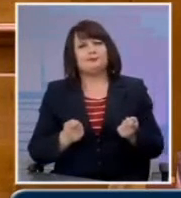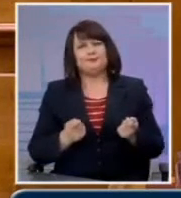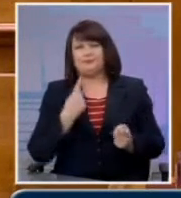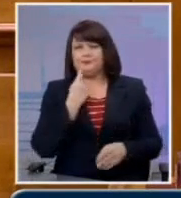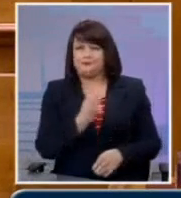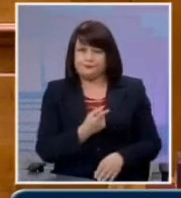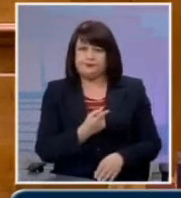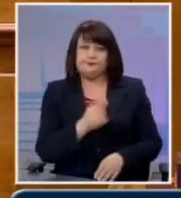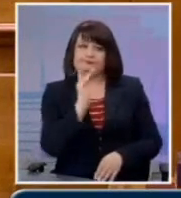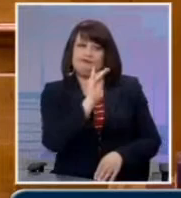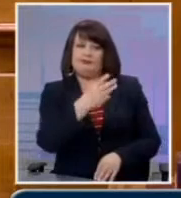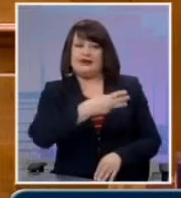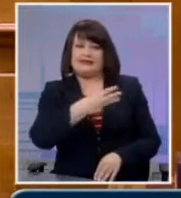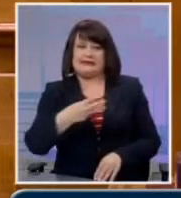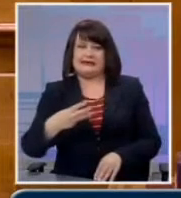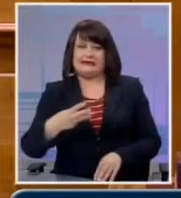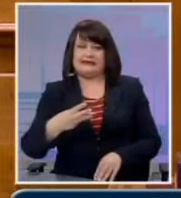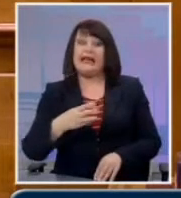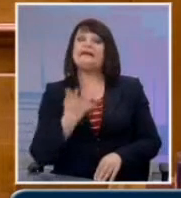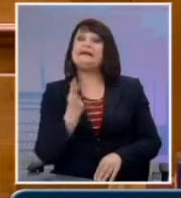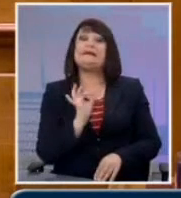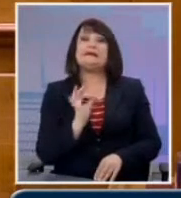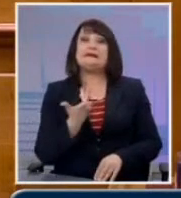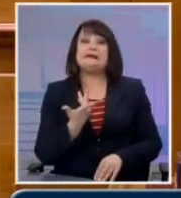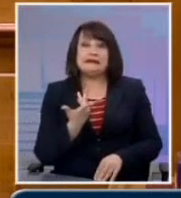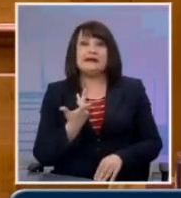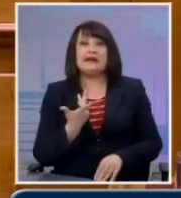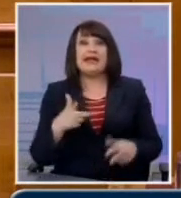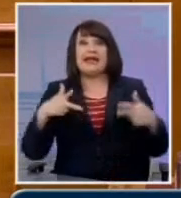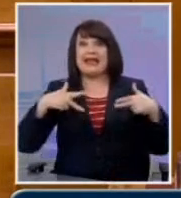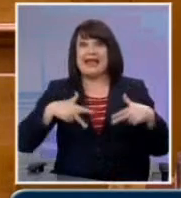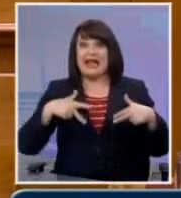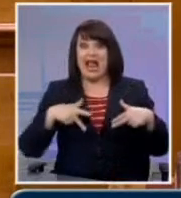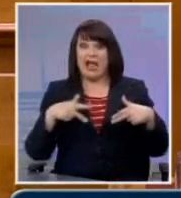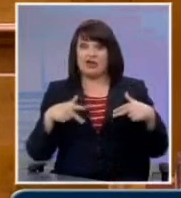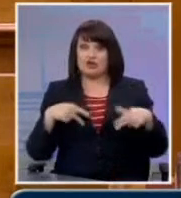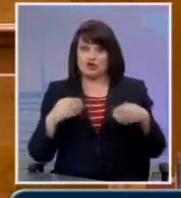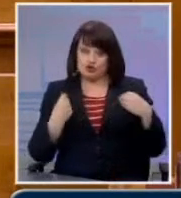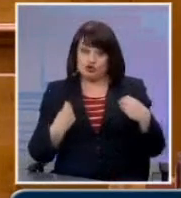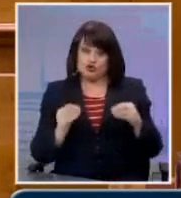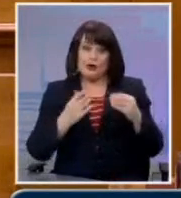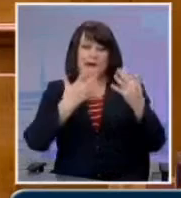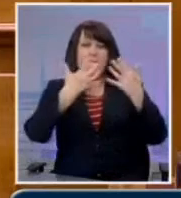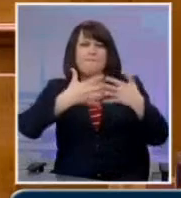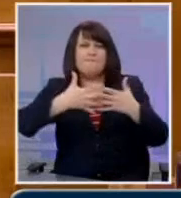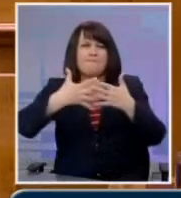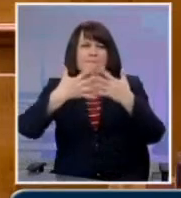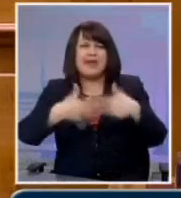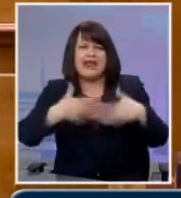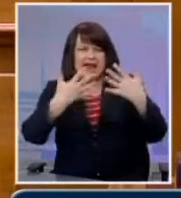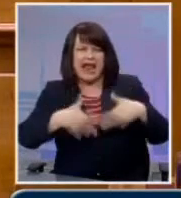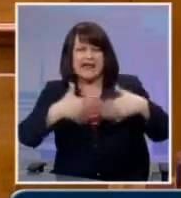και στους συναδέλφους του ΣΥΡΙΖΑ, είναι η αποκρατικοποίηση του κράτους από όλο αυτό το μηχανισμό που δούλεψε